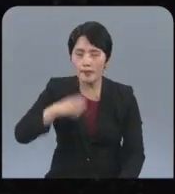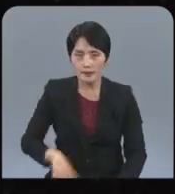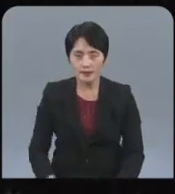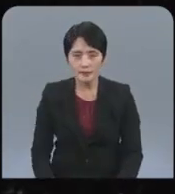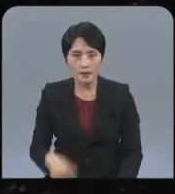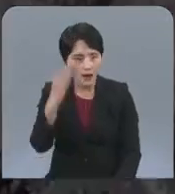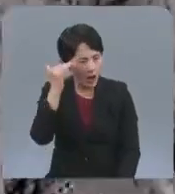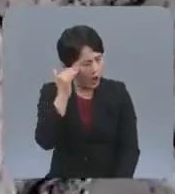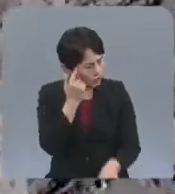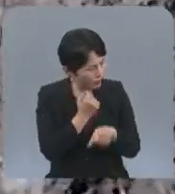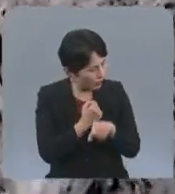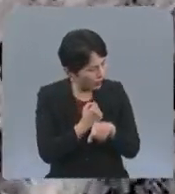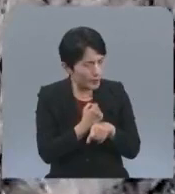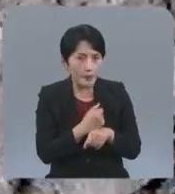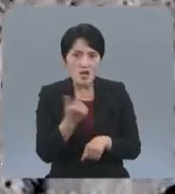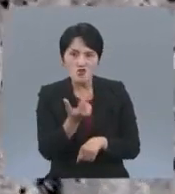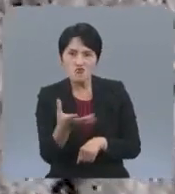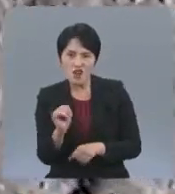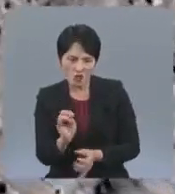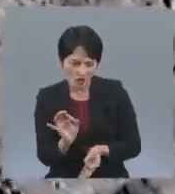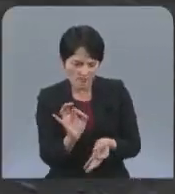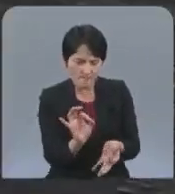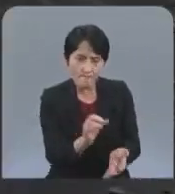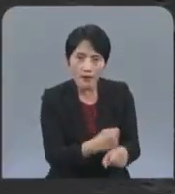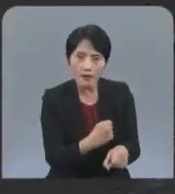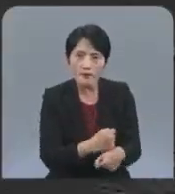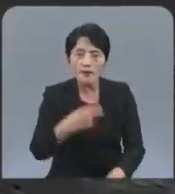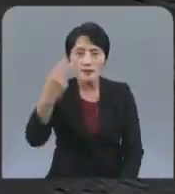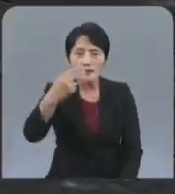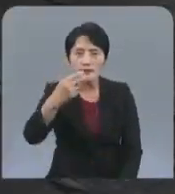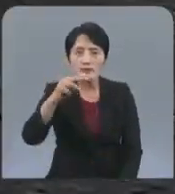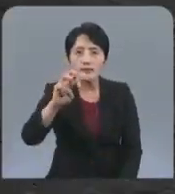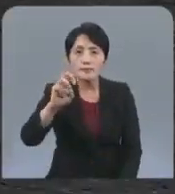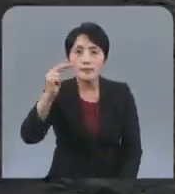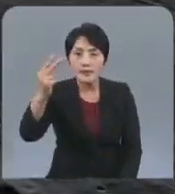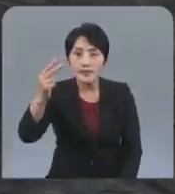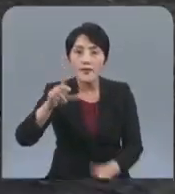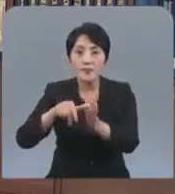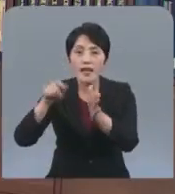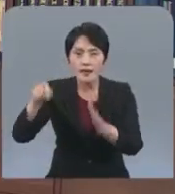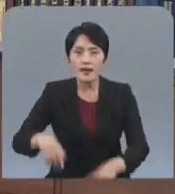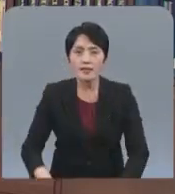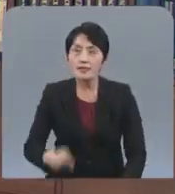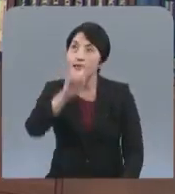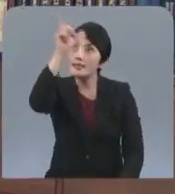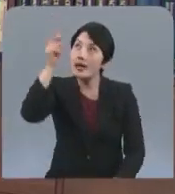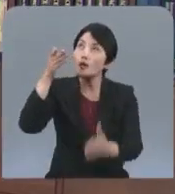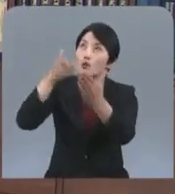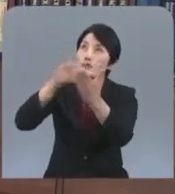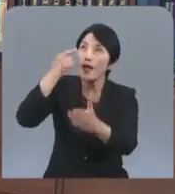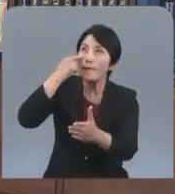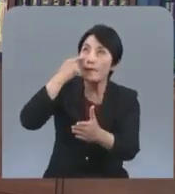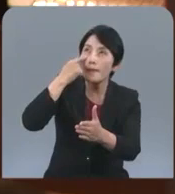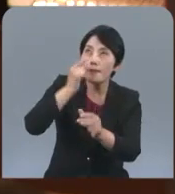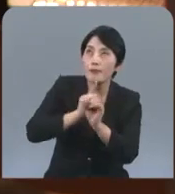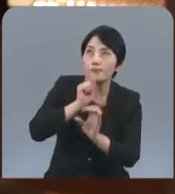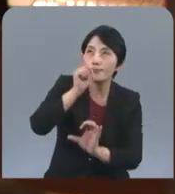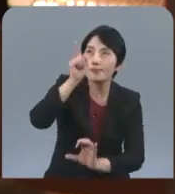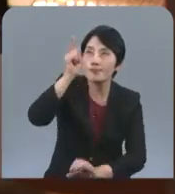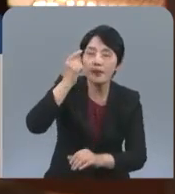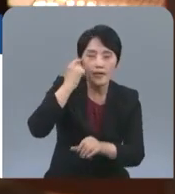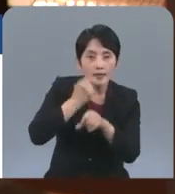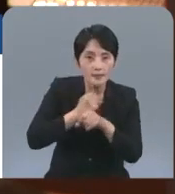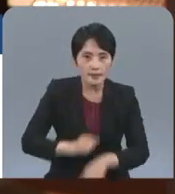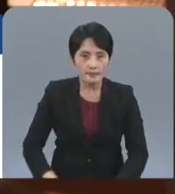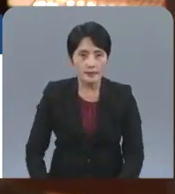déployé des missions lunaires la Corée du Sud a prévu elle d'investir une somme importante de 421,2 million d'euros pour concrétiser